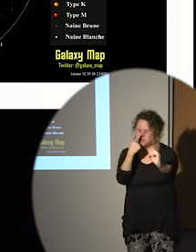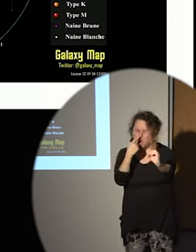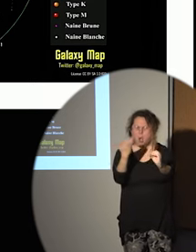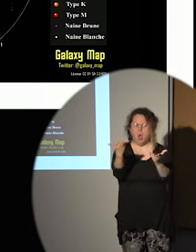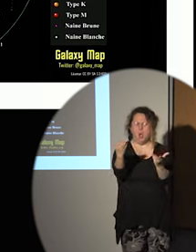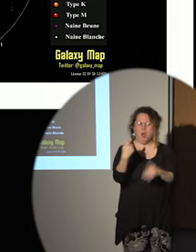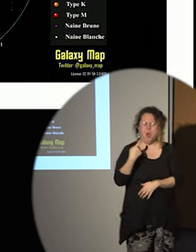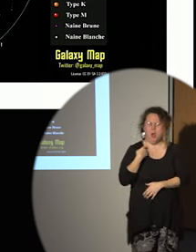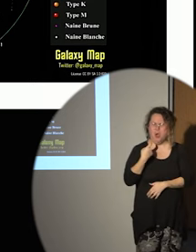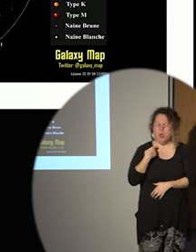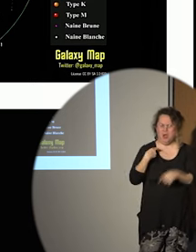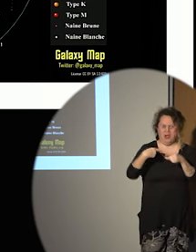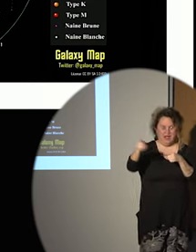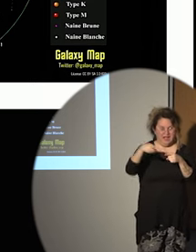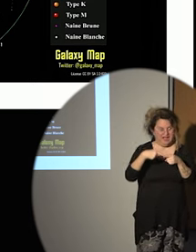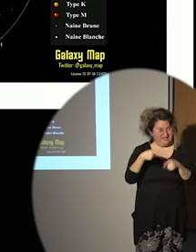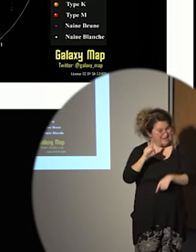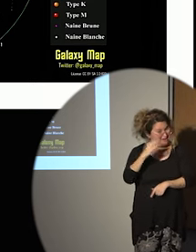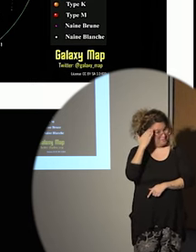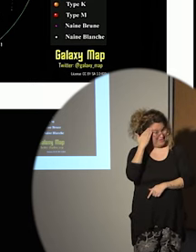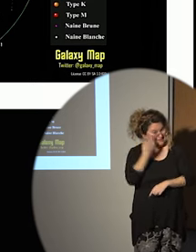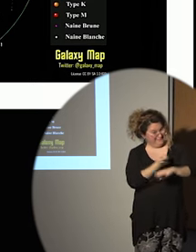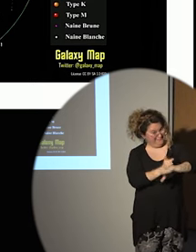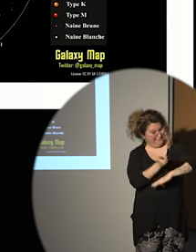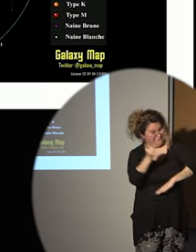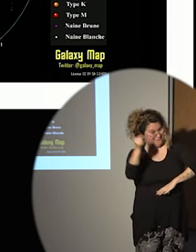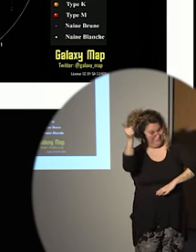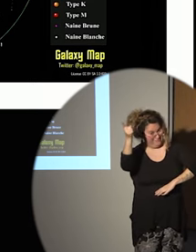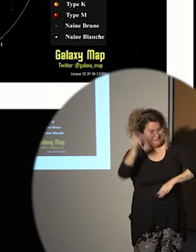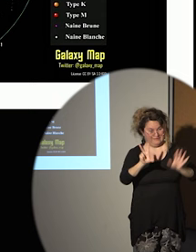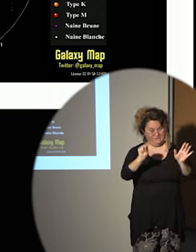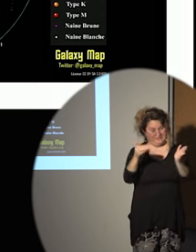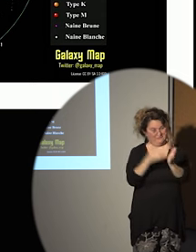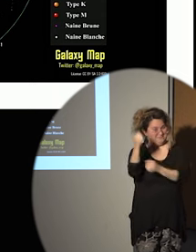faut 80 000 ans pour aller juste là.